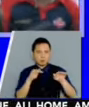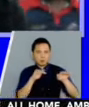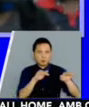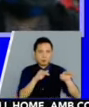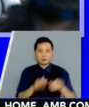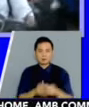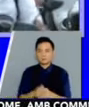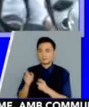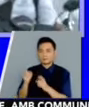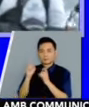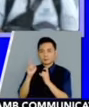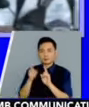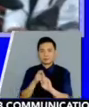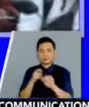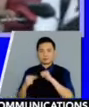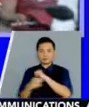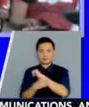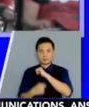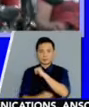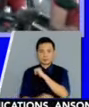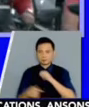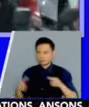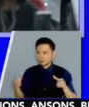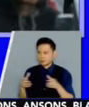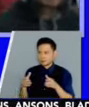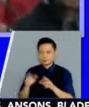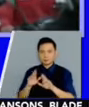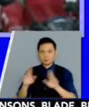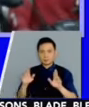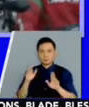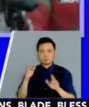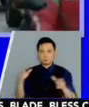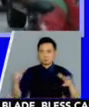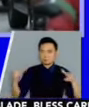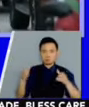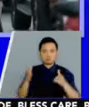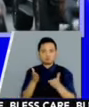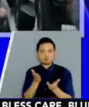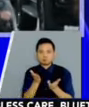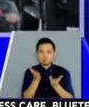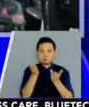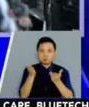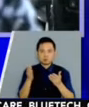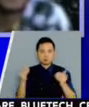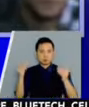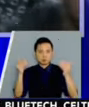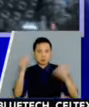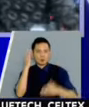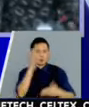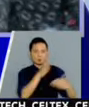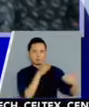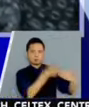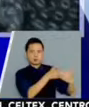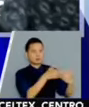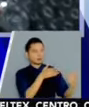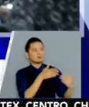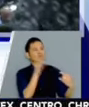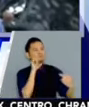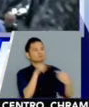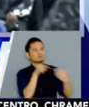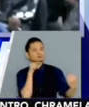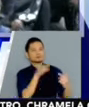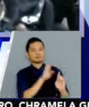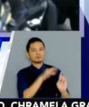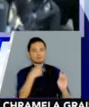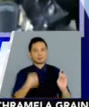Zambales para sa fishing expedition na gagawin nila bilang pagtutol sa fishing ban ng China. Nasa 20